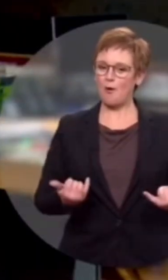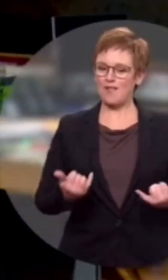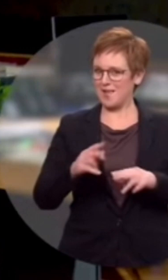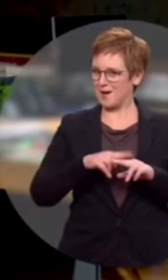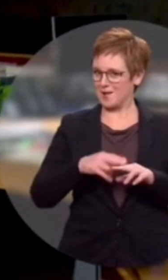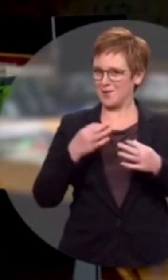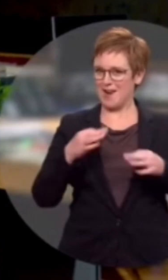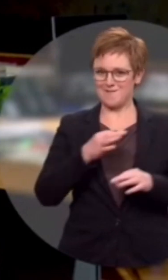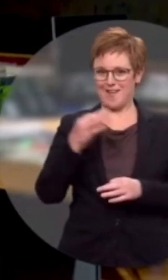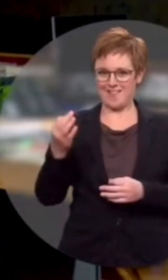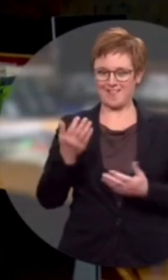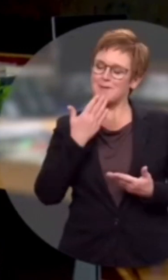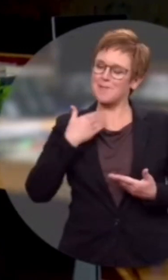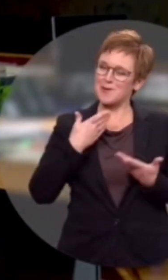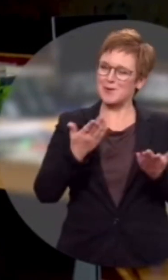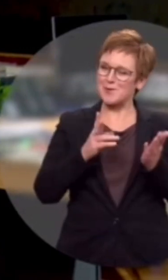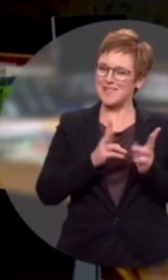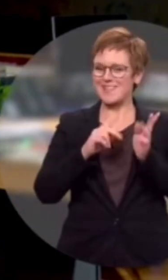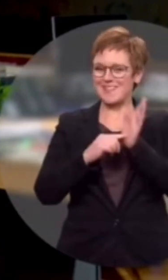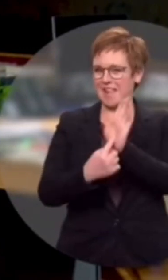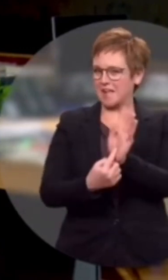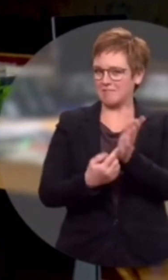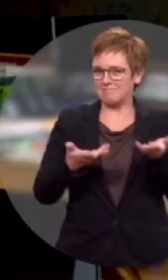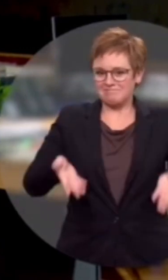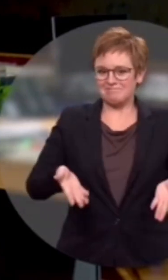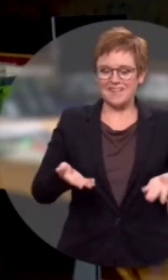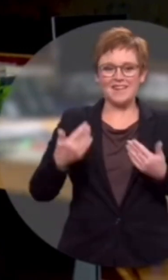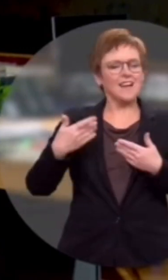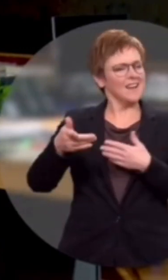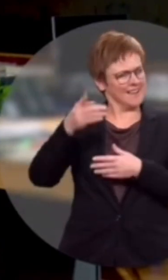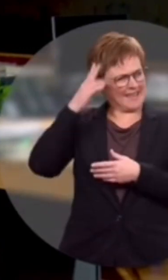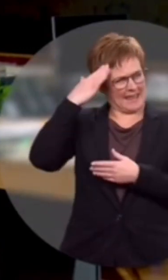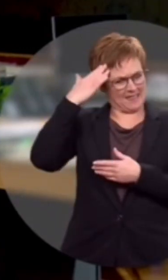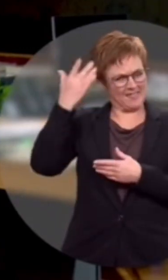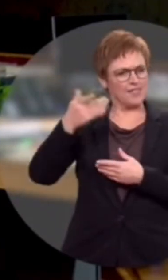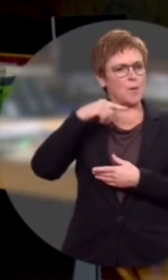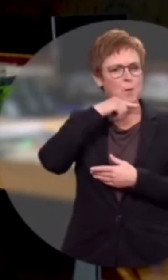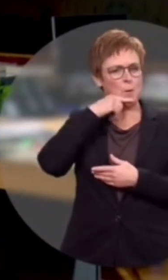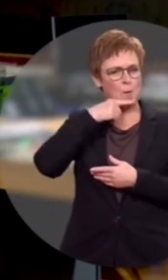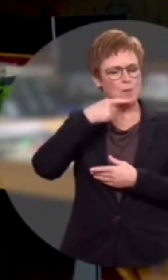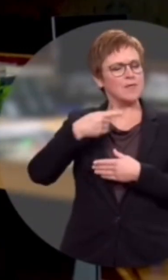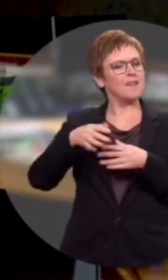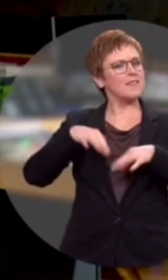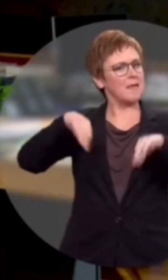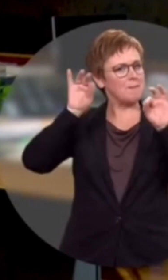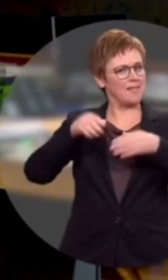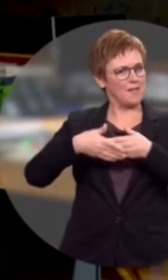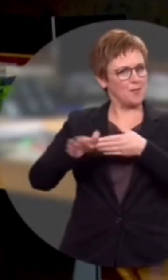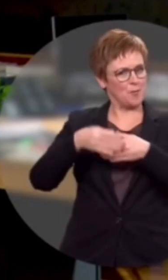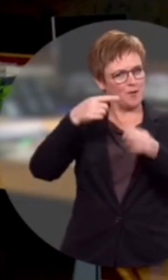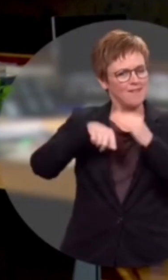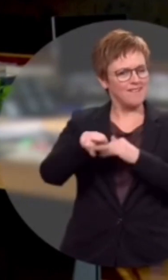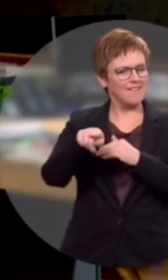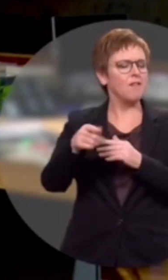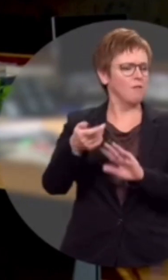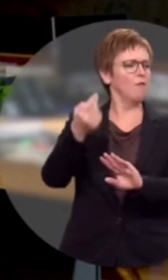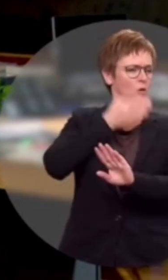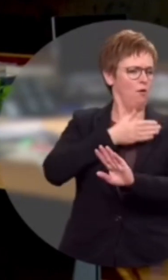Ich möchte Ihnen am heutigen Nationalfeiertag ein wenig zeigen, wie es hinter der Tapetentür